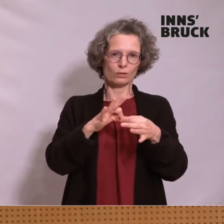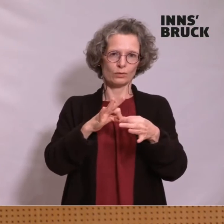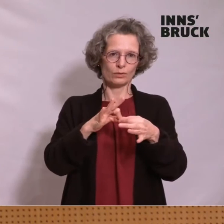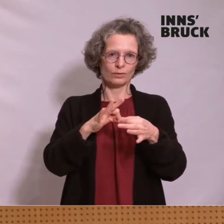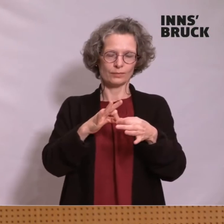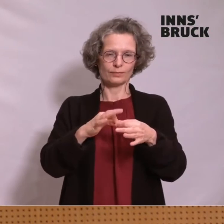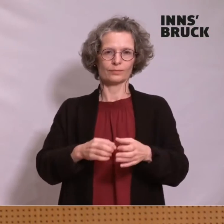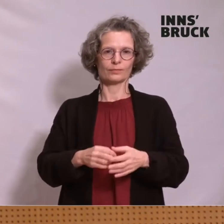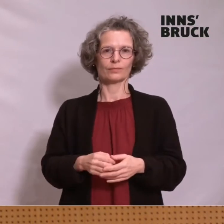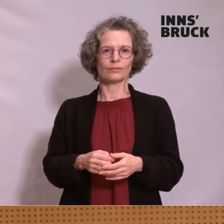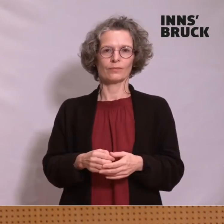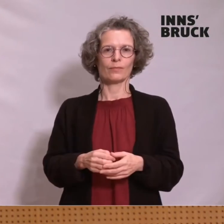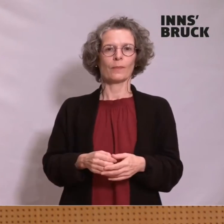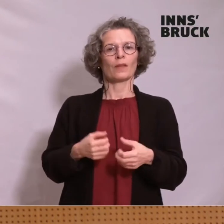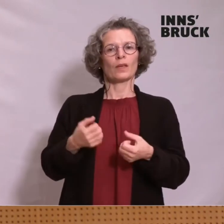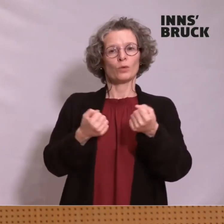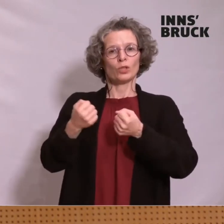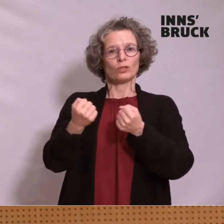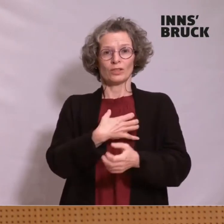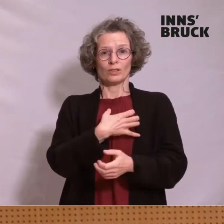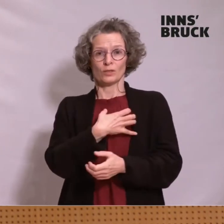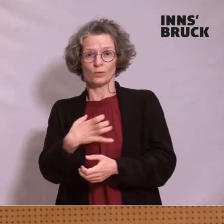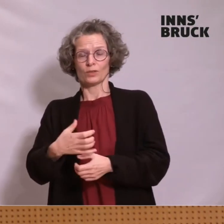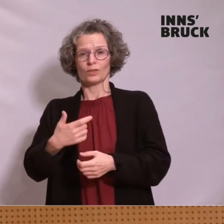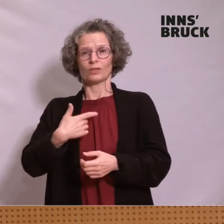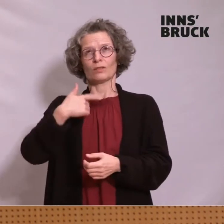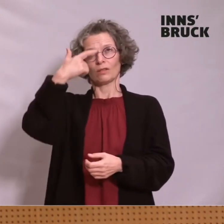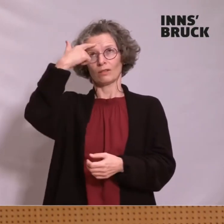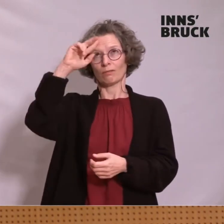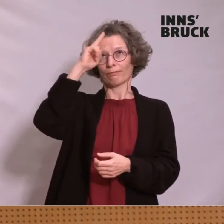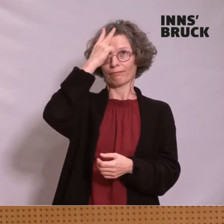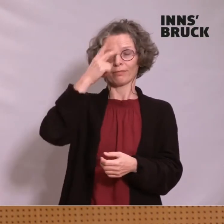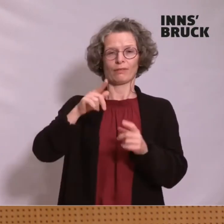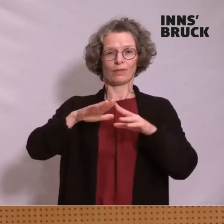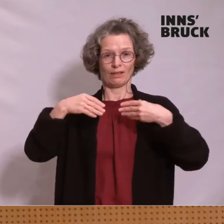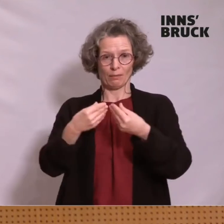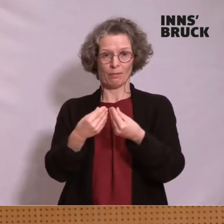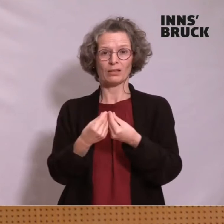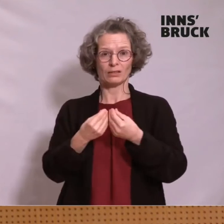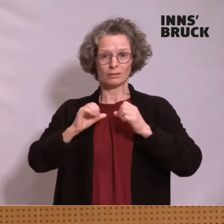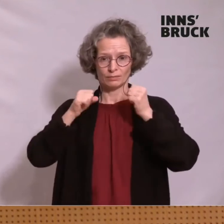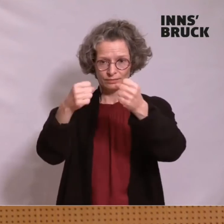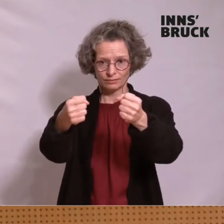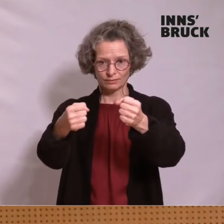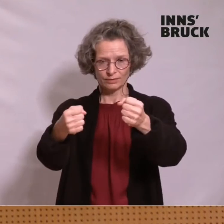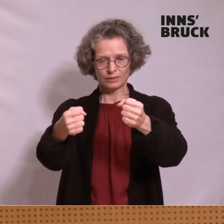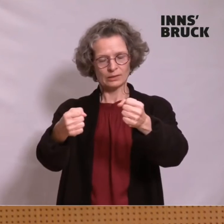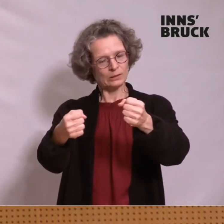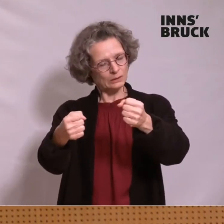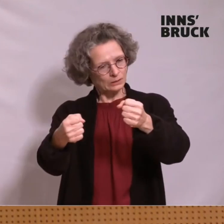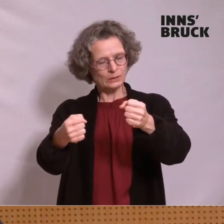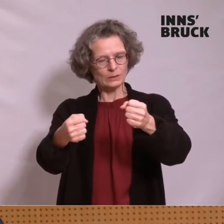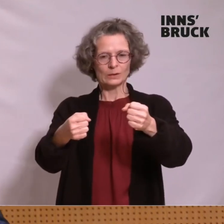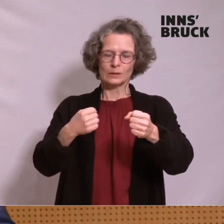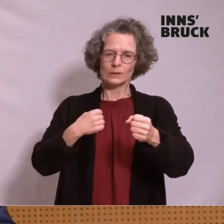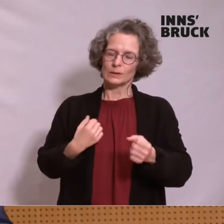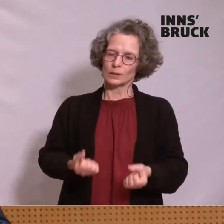An ein politisches Wunder der Einsicht zur Gemeinsamkeit zu glauben, fällt mir gelegentlich schwer,